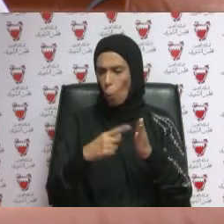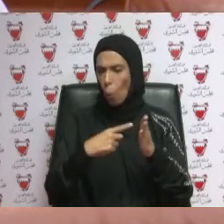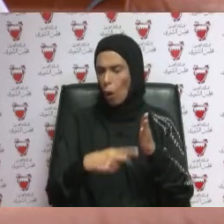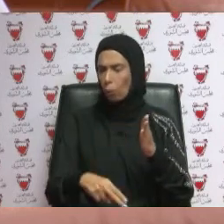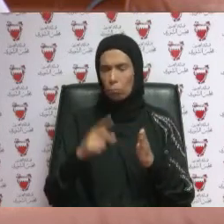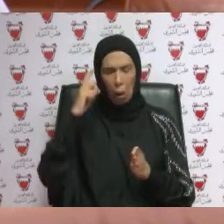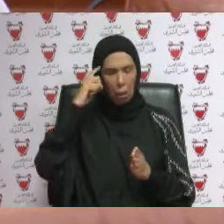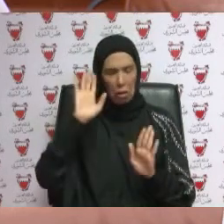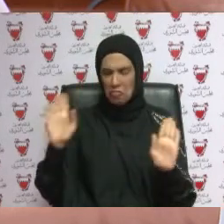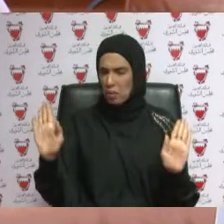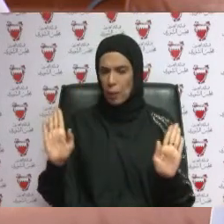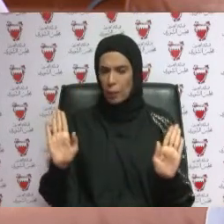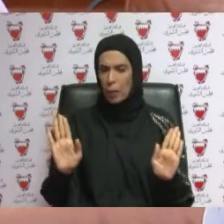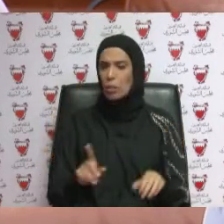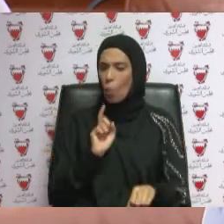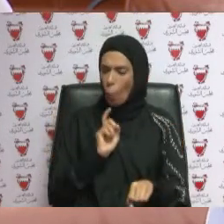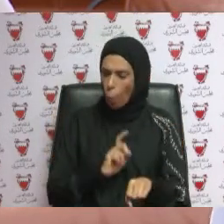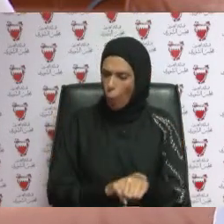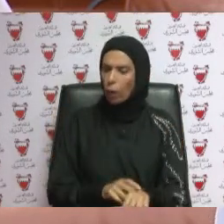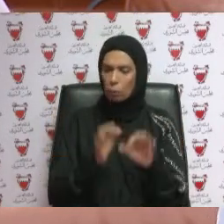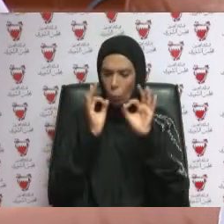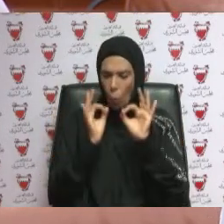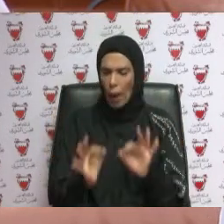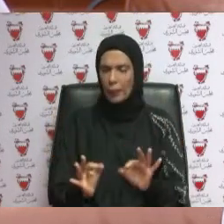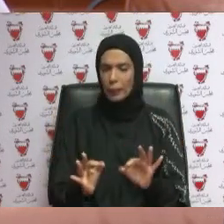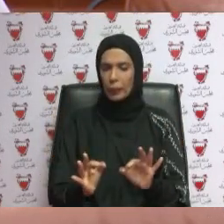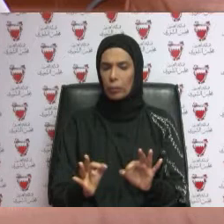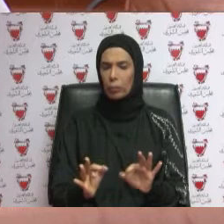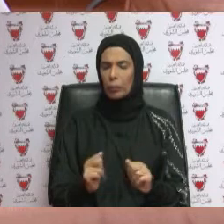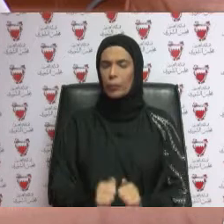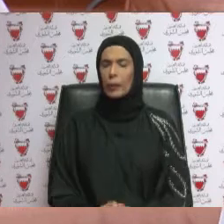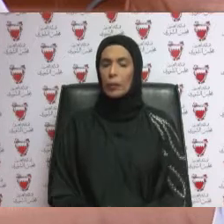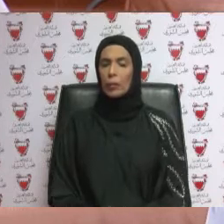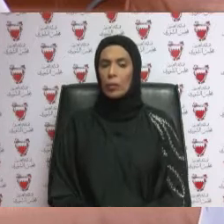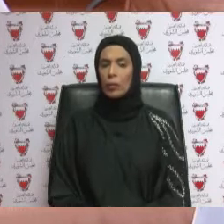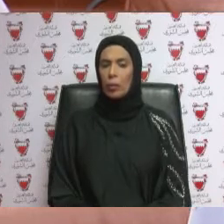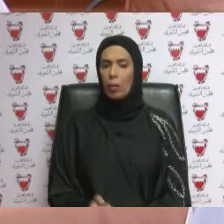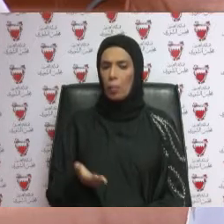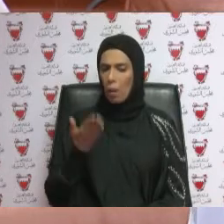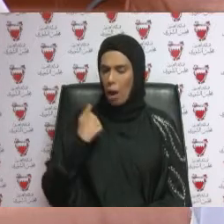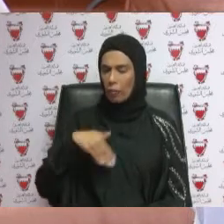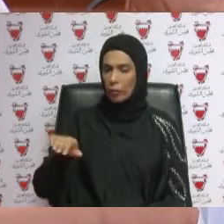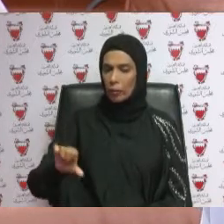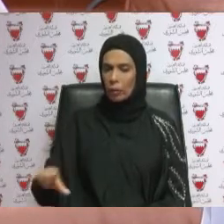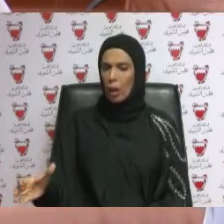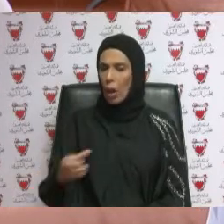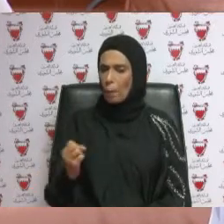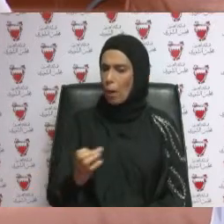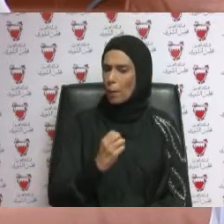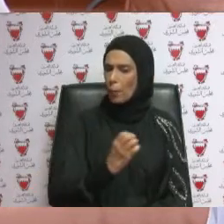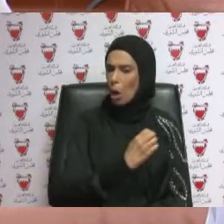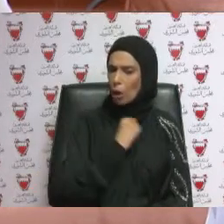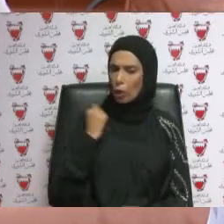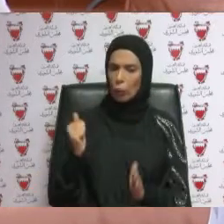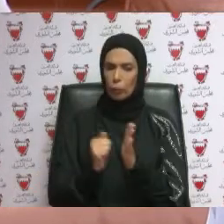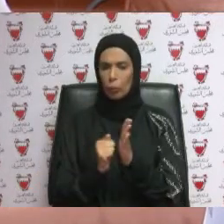تشاء. يجب أن يحدد في القانون أيضا وقت لتسجيل العقود حتى لا يتضرر أيضا أصحاب الأملاك في أملاكهم